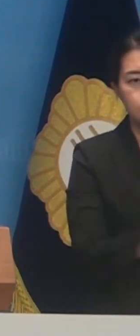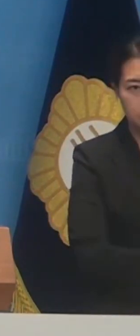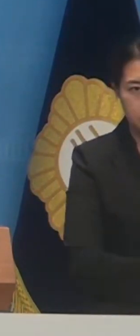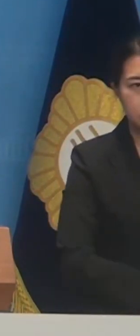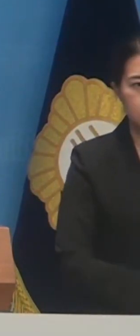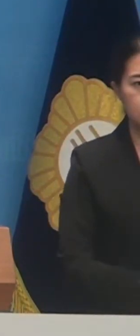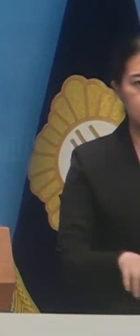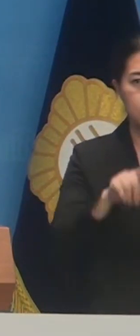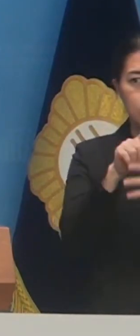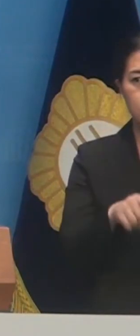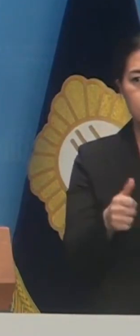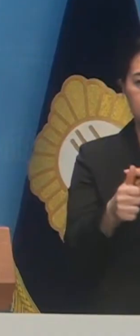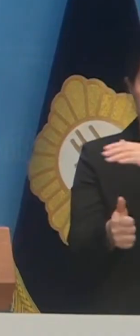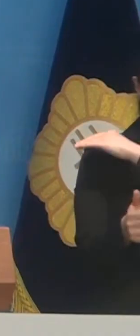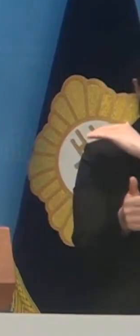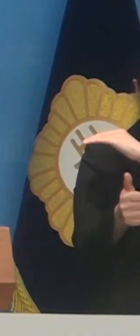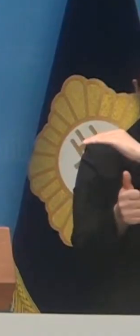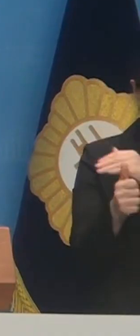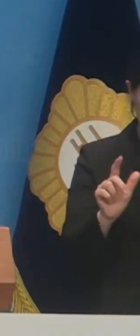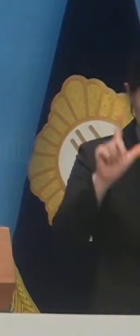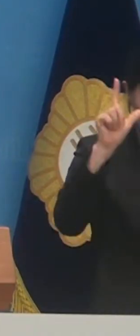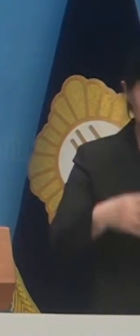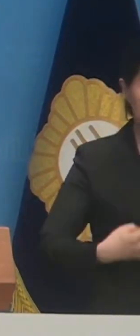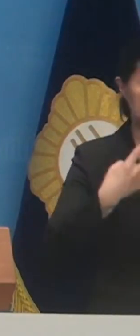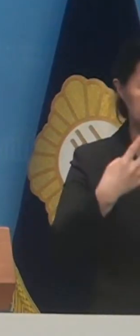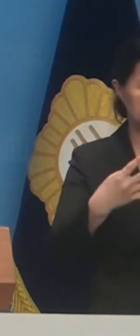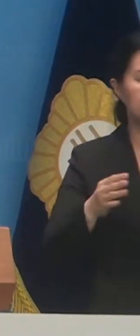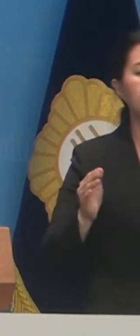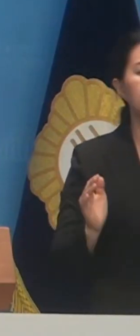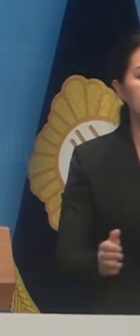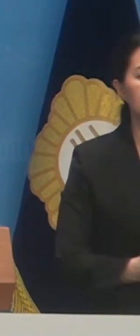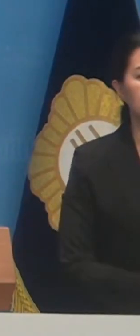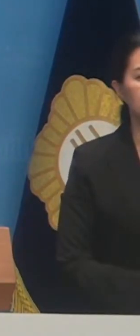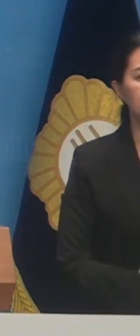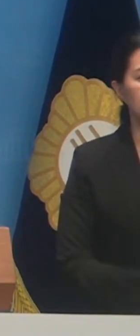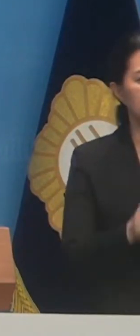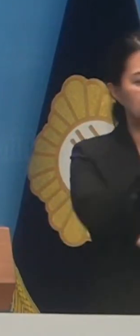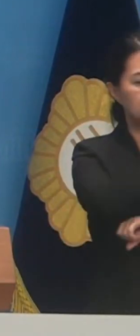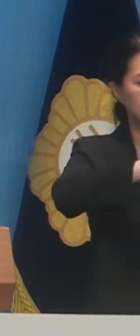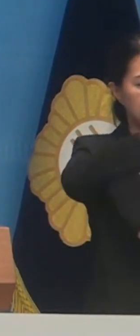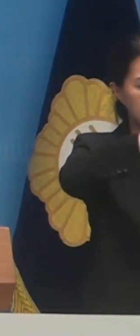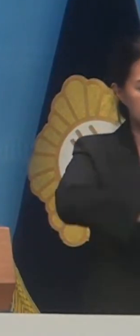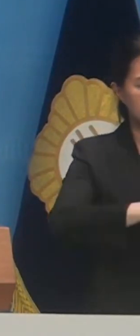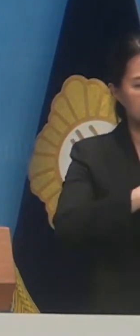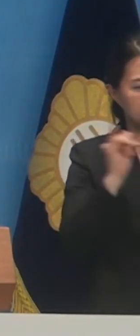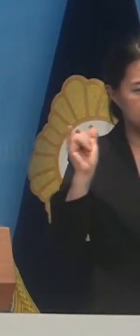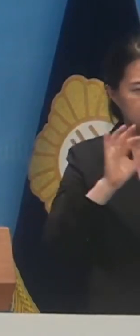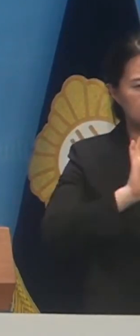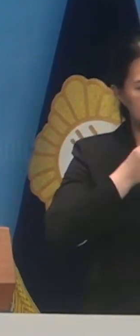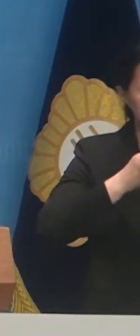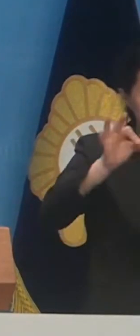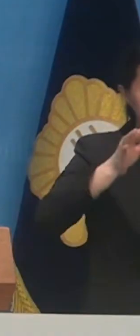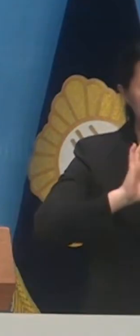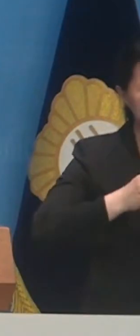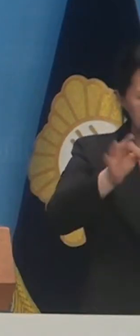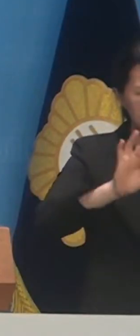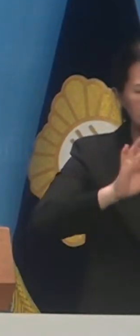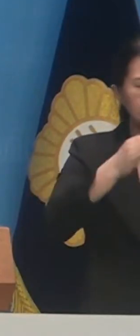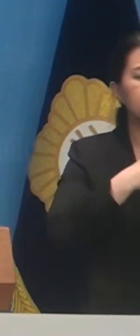3일부터 윤석열이 파면된 4월 4일까지 광장에 내내퍼진 국민의